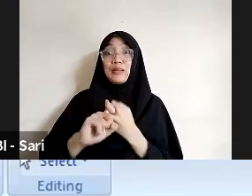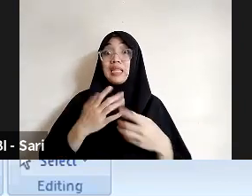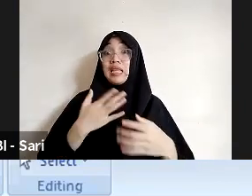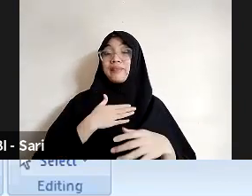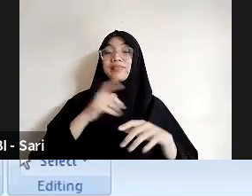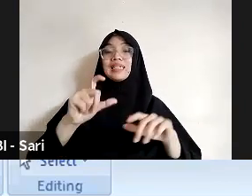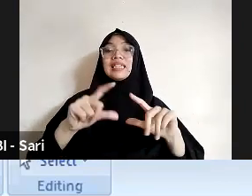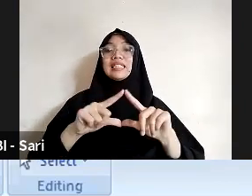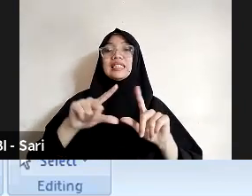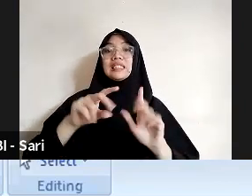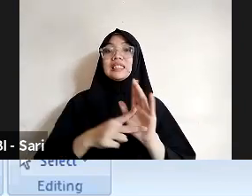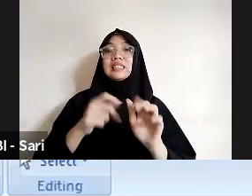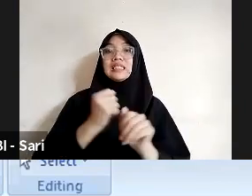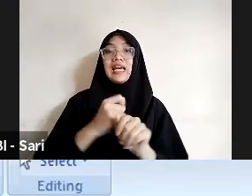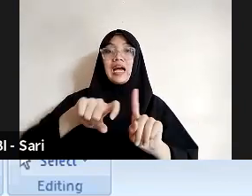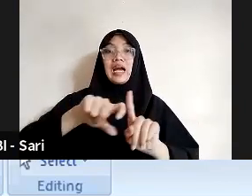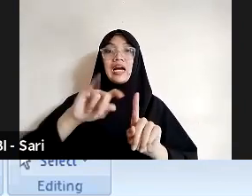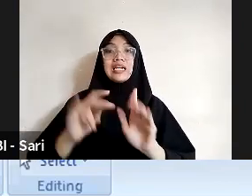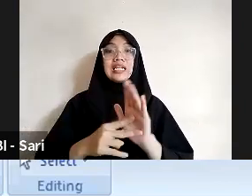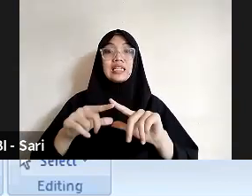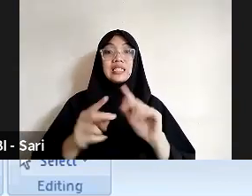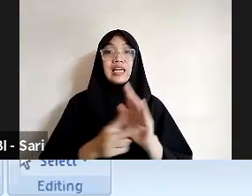lereng Merapi itu